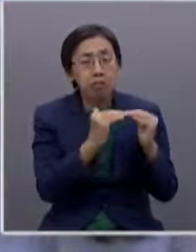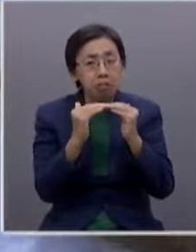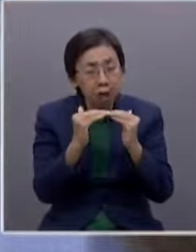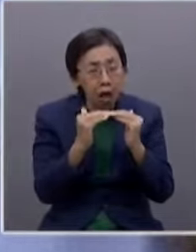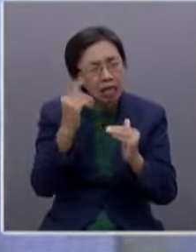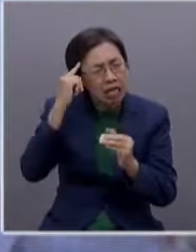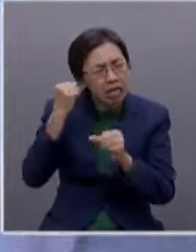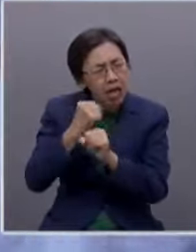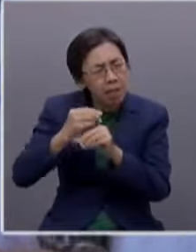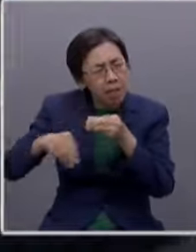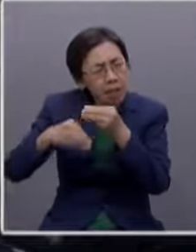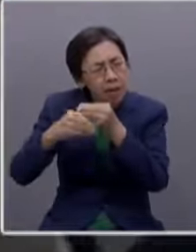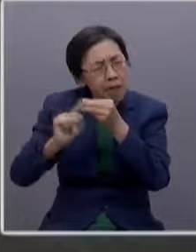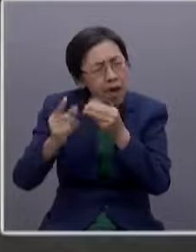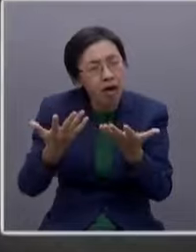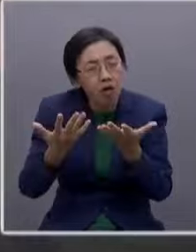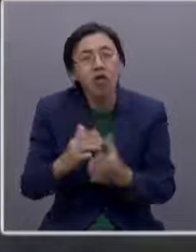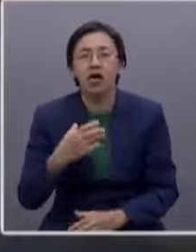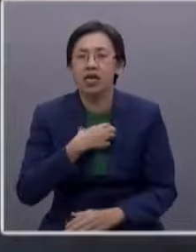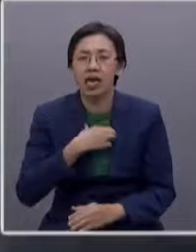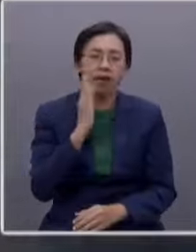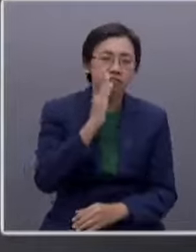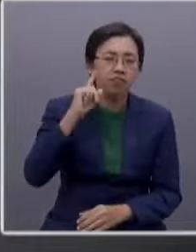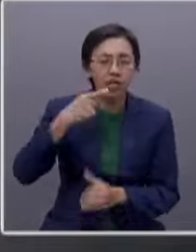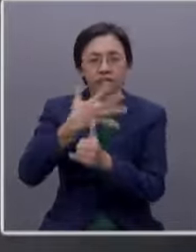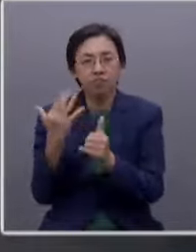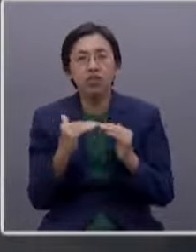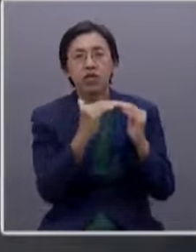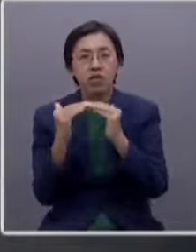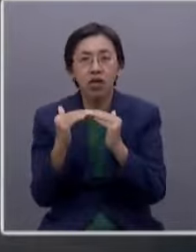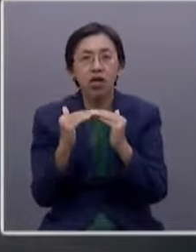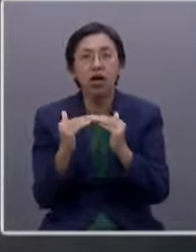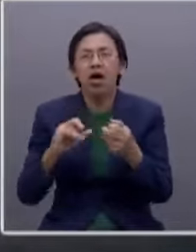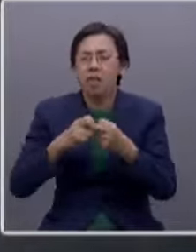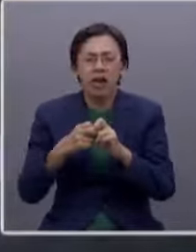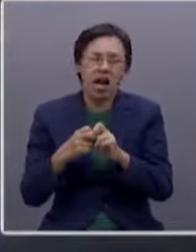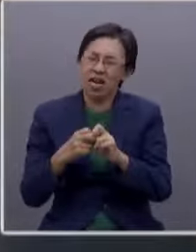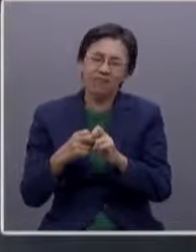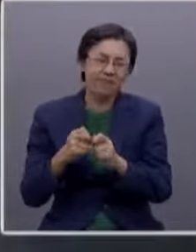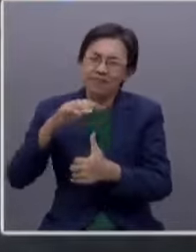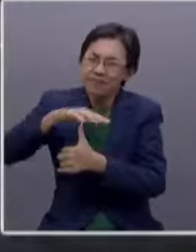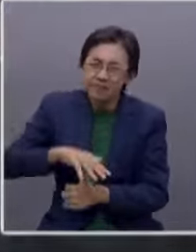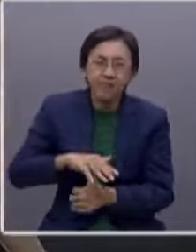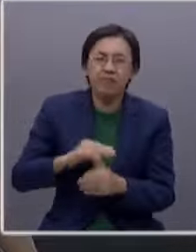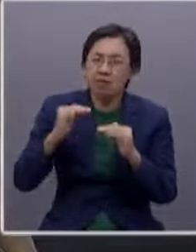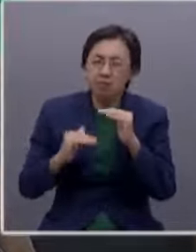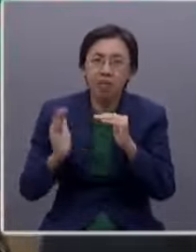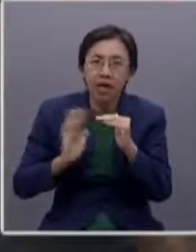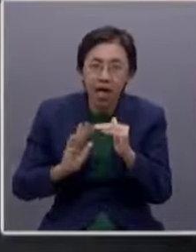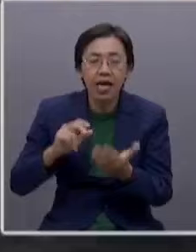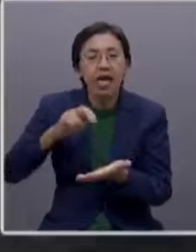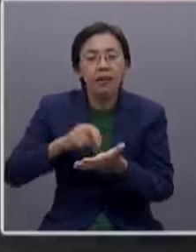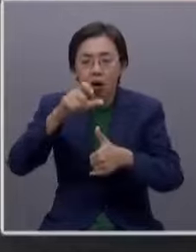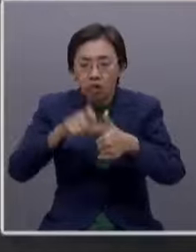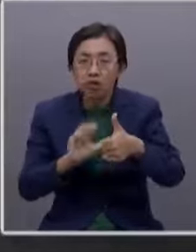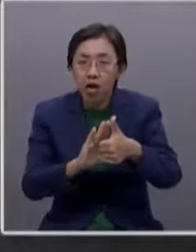เพศแต่เป็นเรื่องความเท่าเทียมทางเพศใช่ค่ะอย่างเรื่องพรบขจัดะเรื่องปฏิบัติต่อบุคคลนะคะเรื่องของการรับรองอัตลักษณ์นะคะคำ